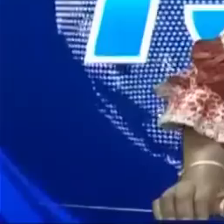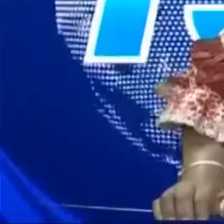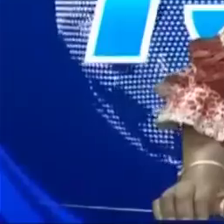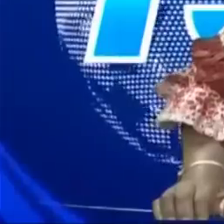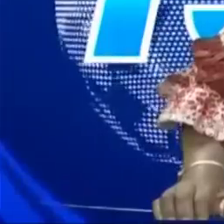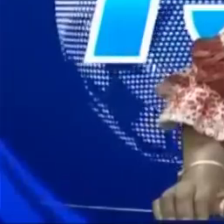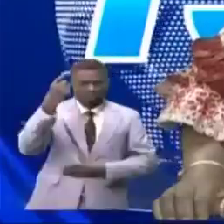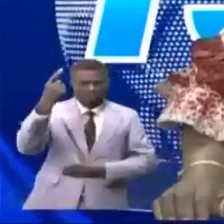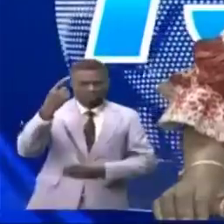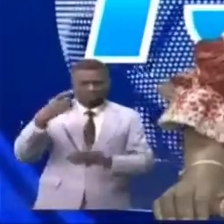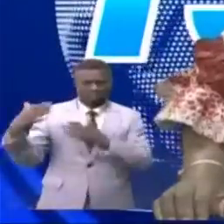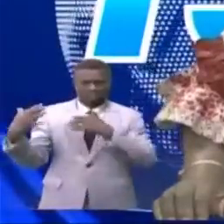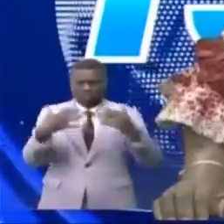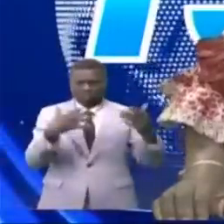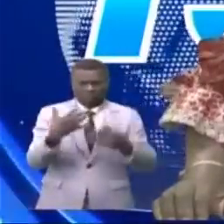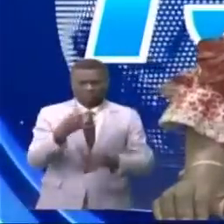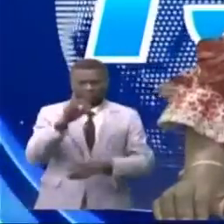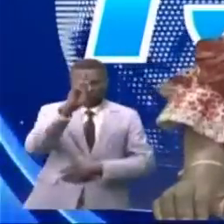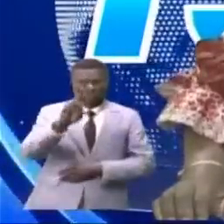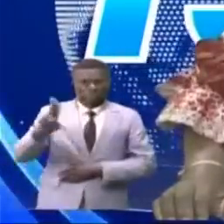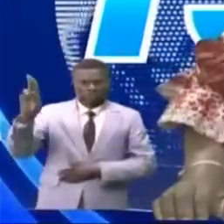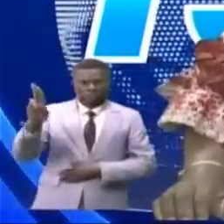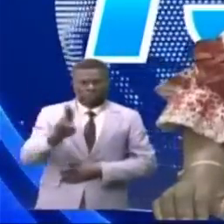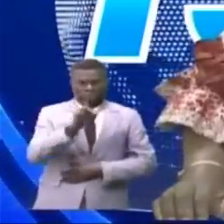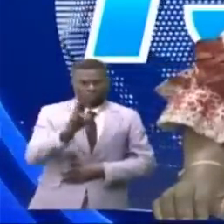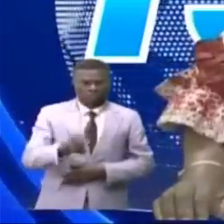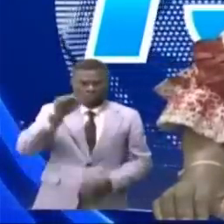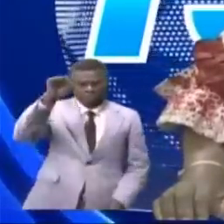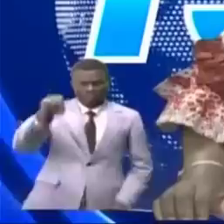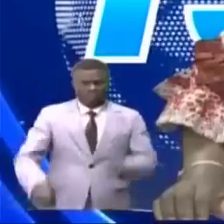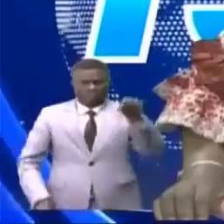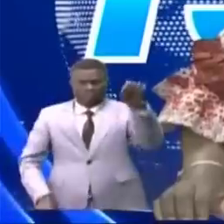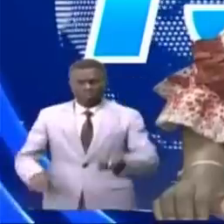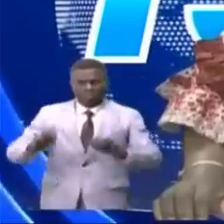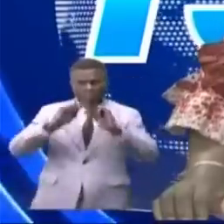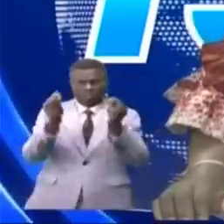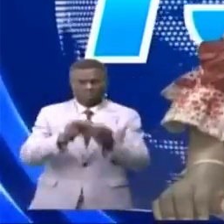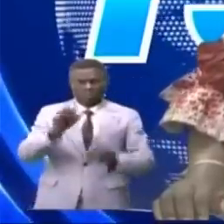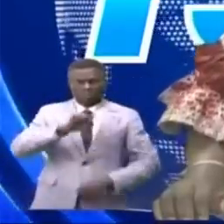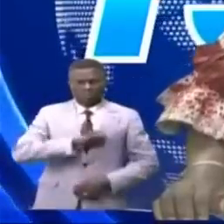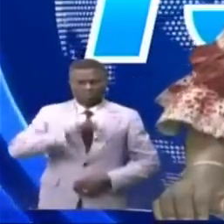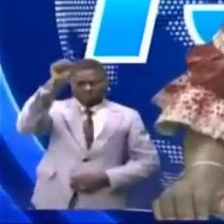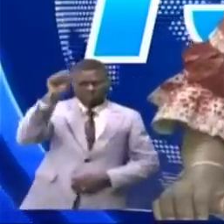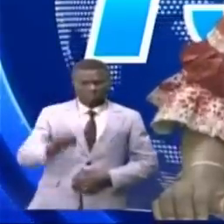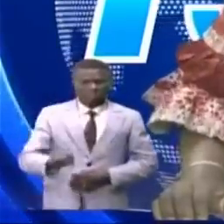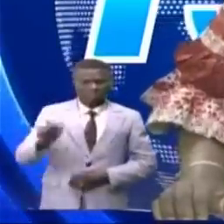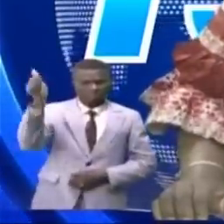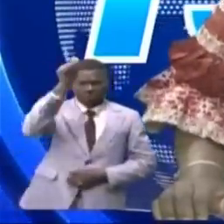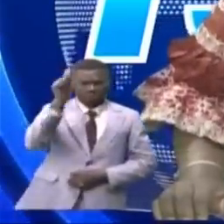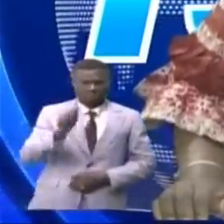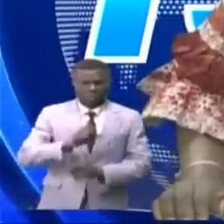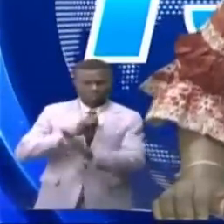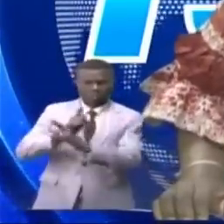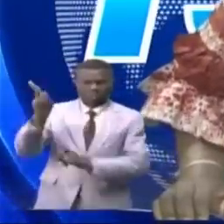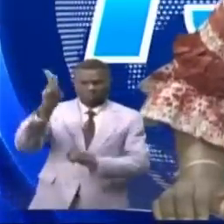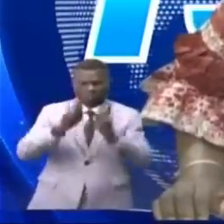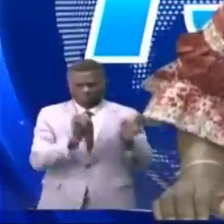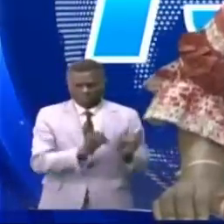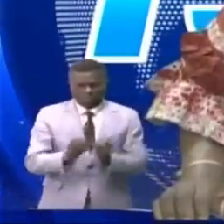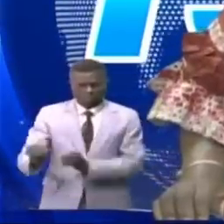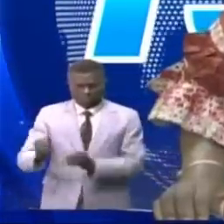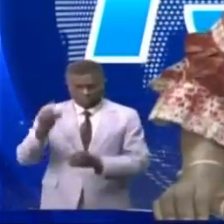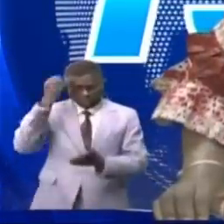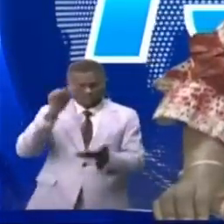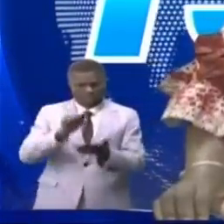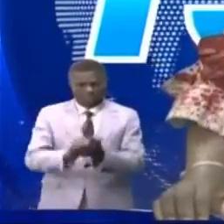tisser par la guerre en Ukraine. Un défilé des unités de la police sud-africaine et de protection civile a été organisé dans cette